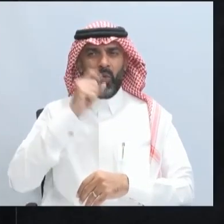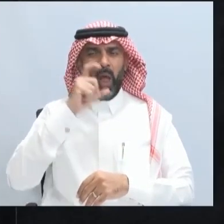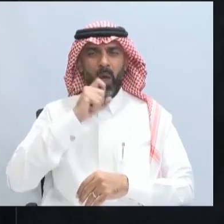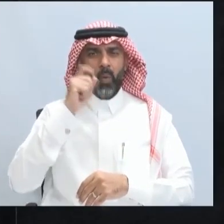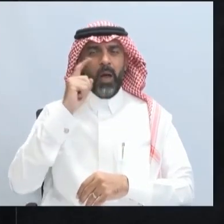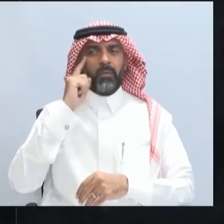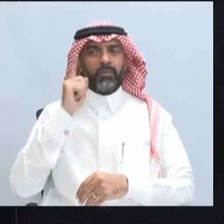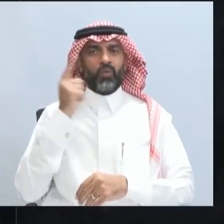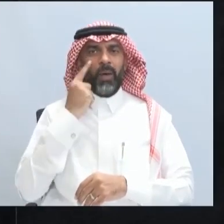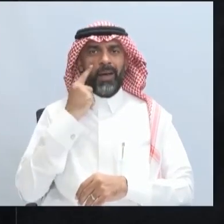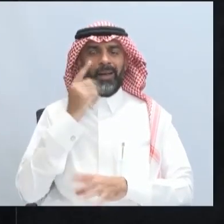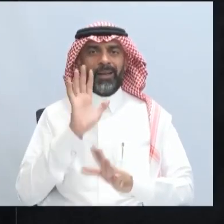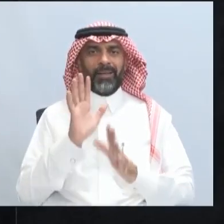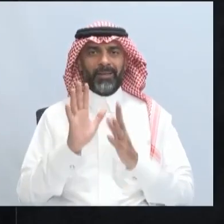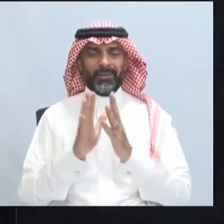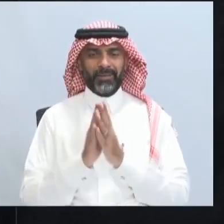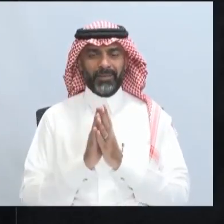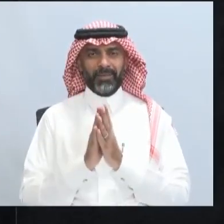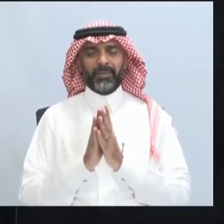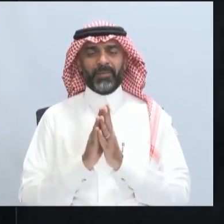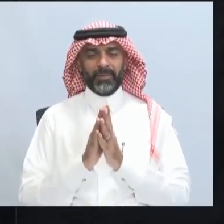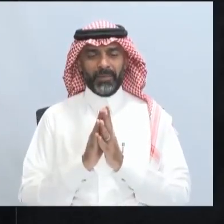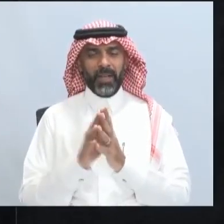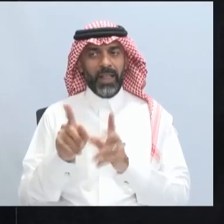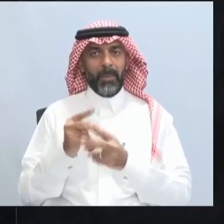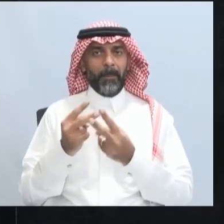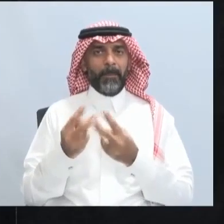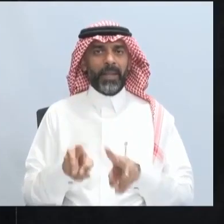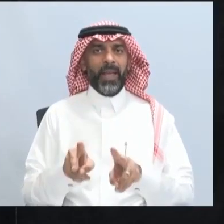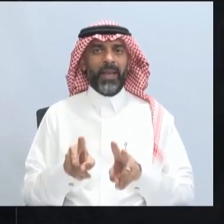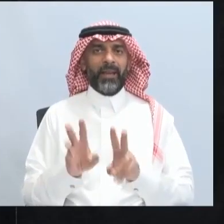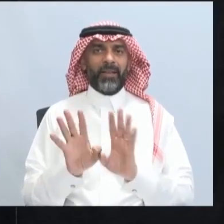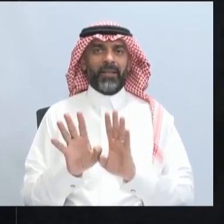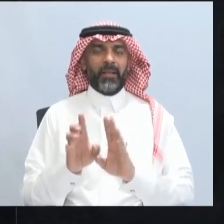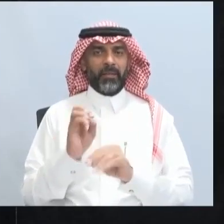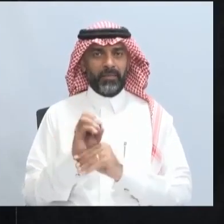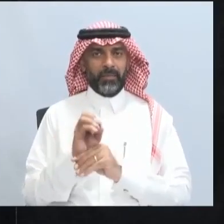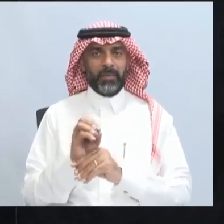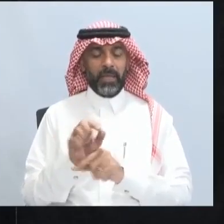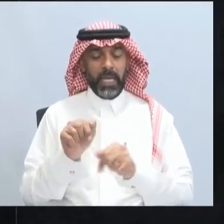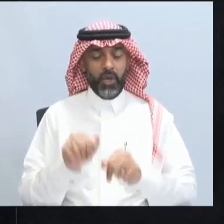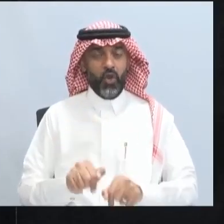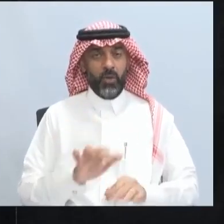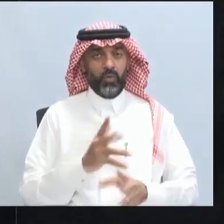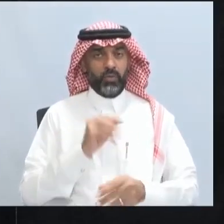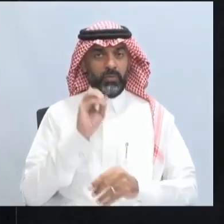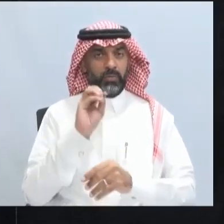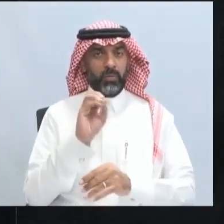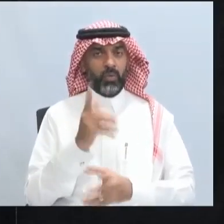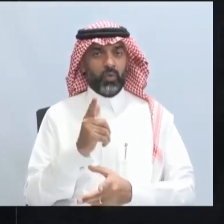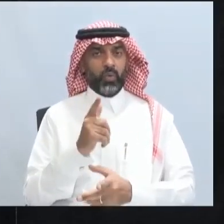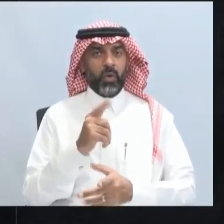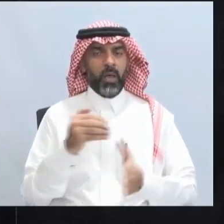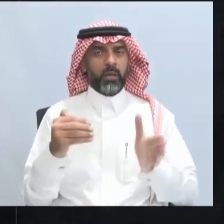لحظه فانها بدات الشخصيه القانونيه هذا في بدايته الان سنتكلم عن انتهاء الشخصيه